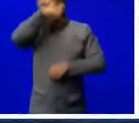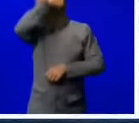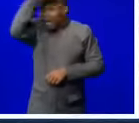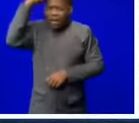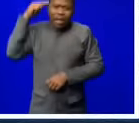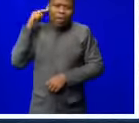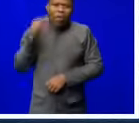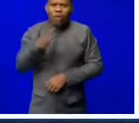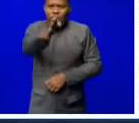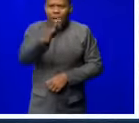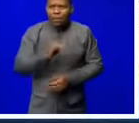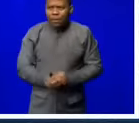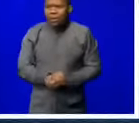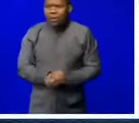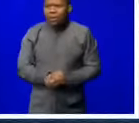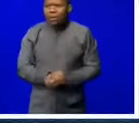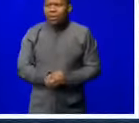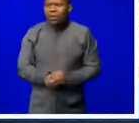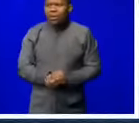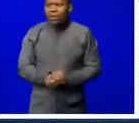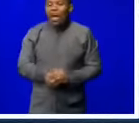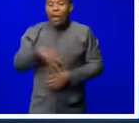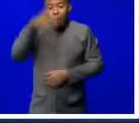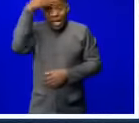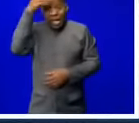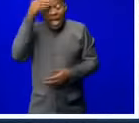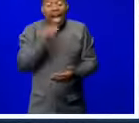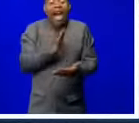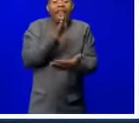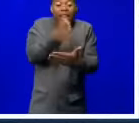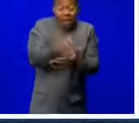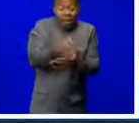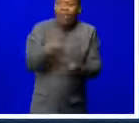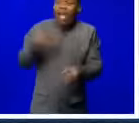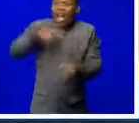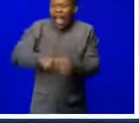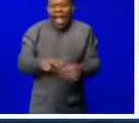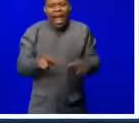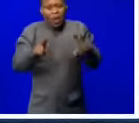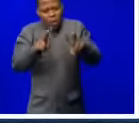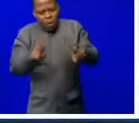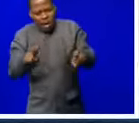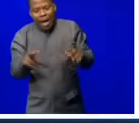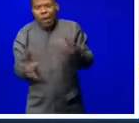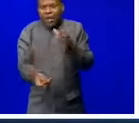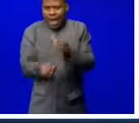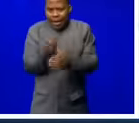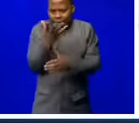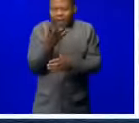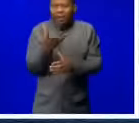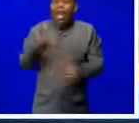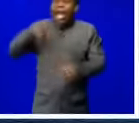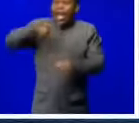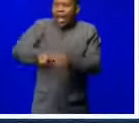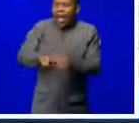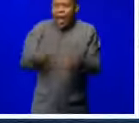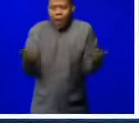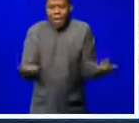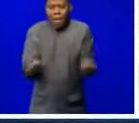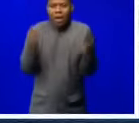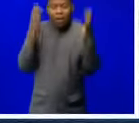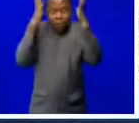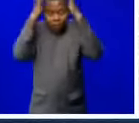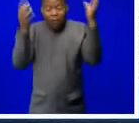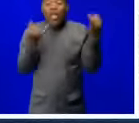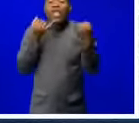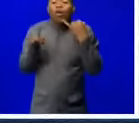ke sinemaphoyisa sasibona simo sicalile ke kutaliphenyo mayelana naleso simo singacela isivende